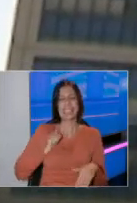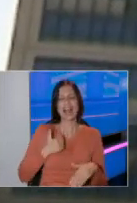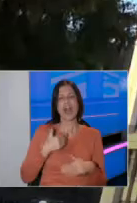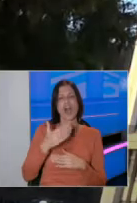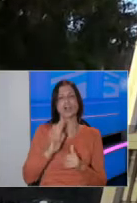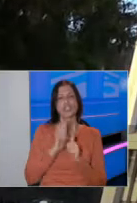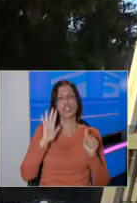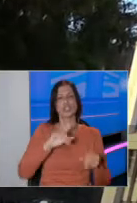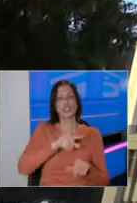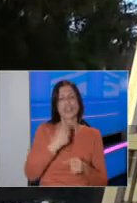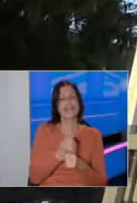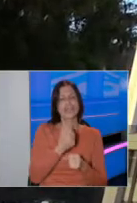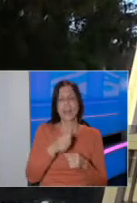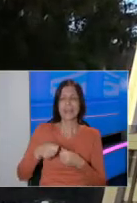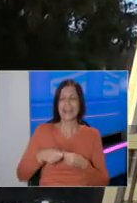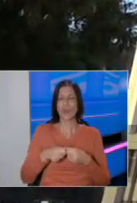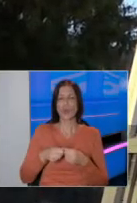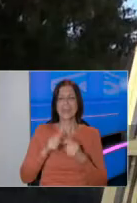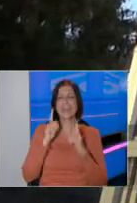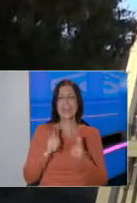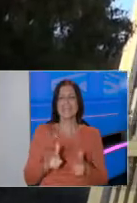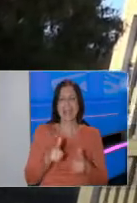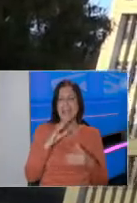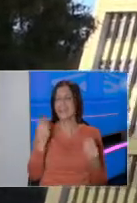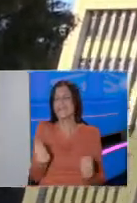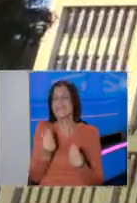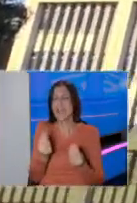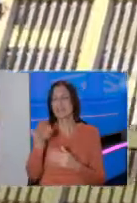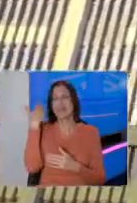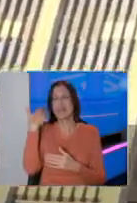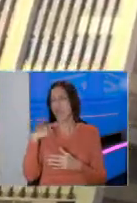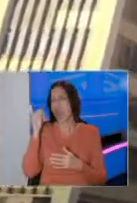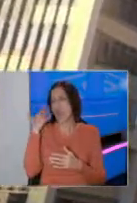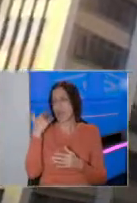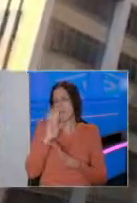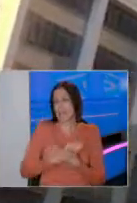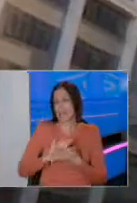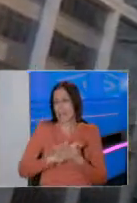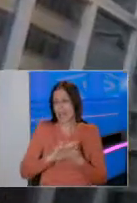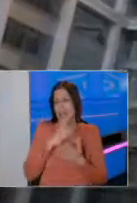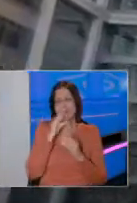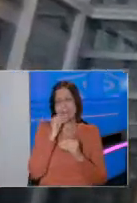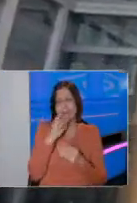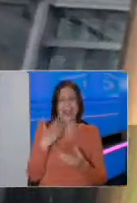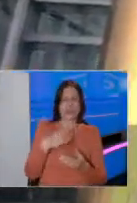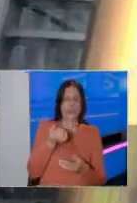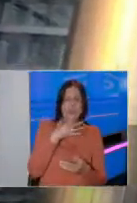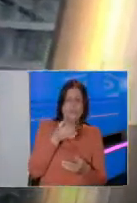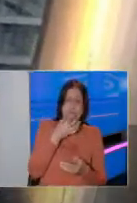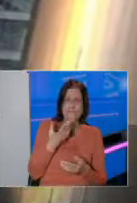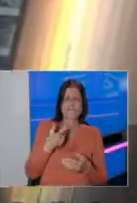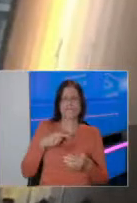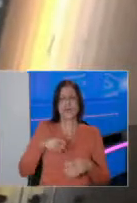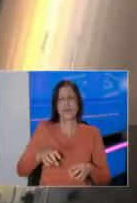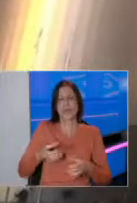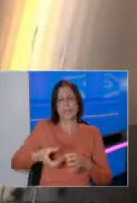שנות עבודה בארגון, נאבק היום על דברים שבעבר בחיים לא היו לי אפילו על השולחן. ואני מדבר איתך על תרופות, על פרוטזות, על